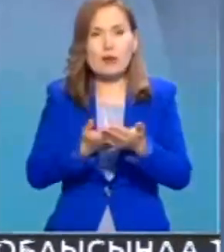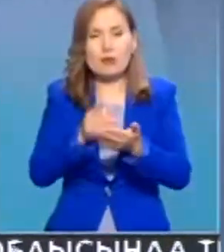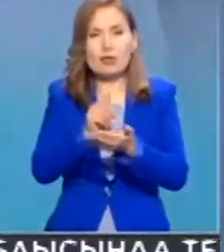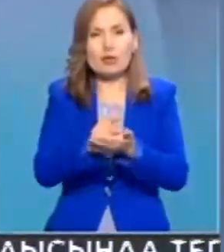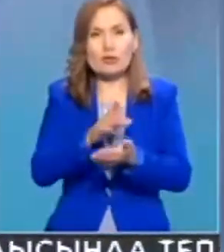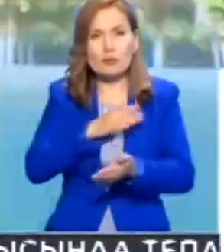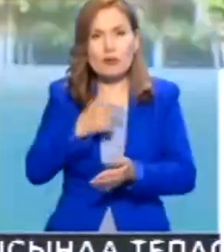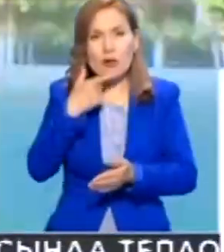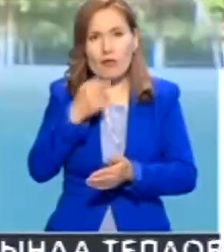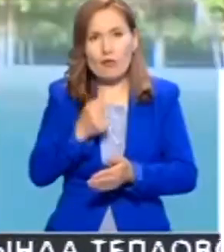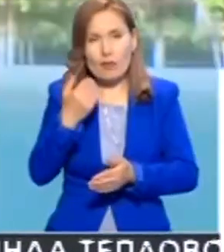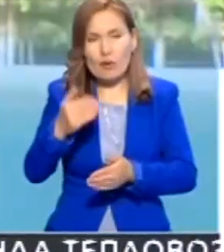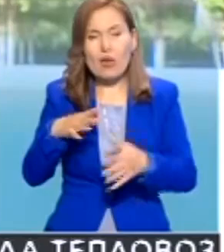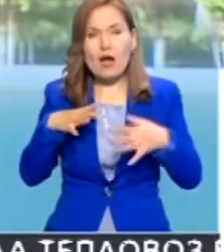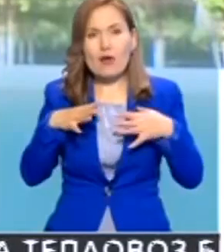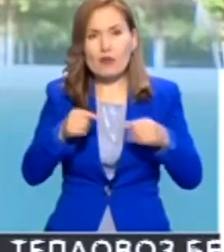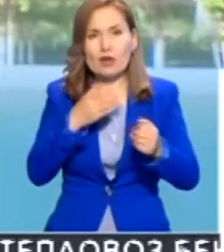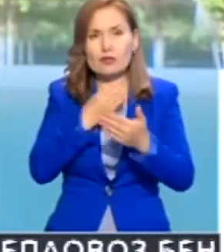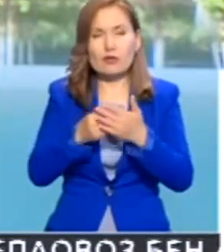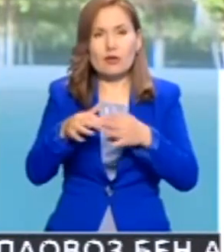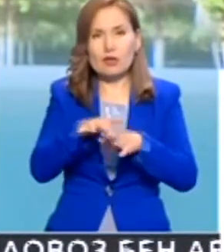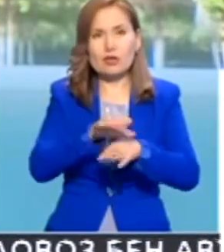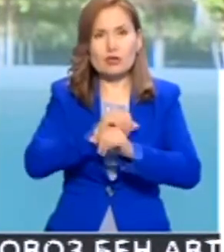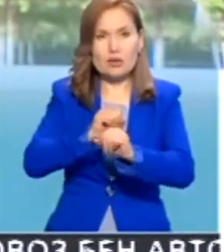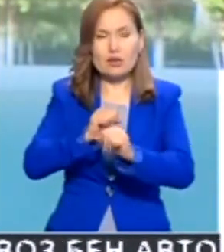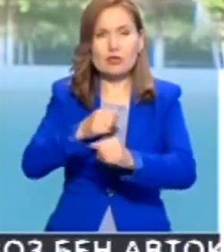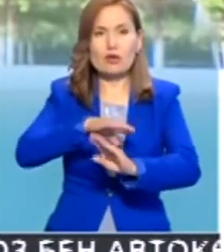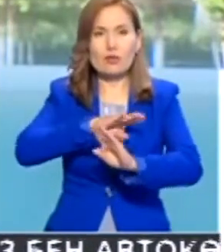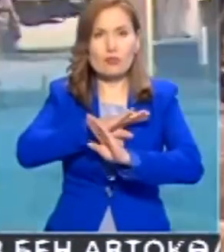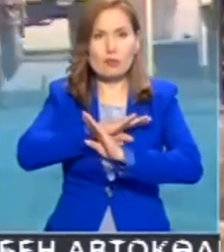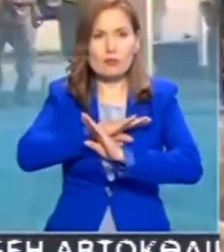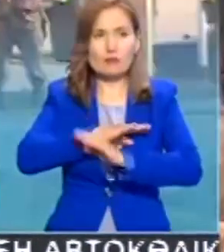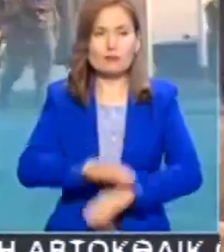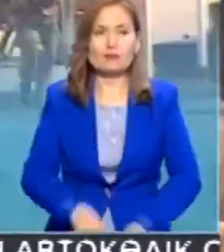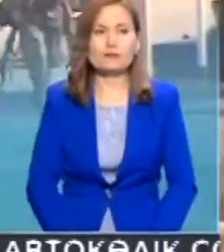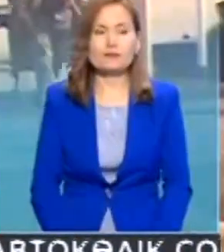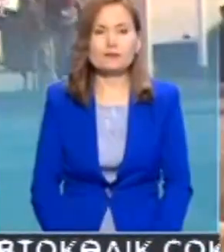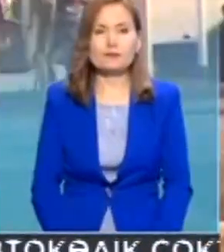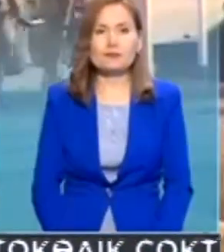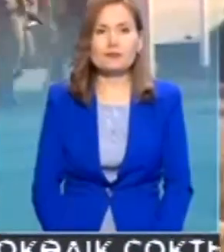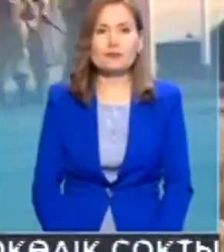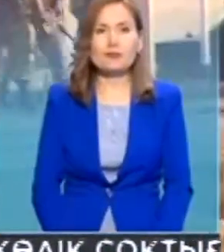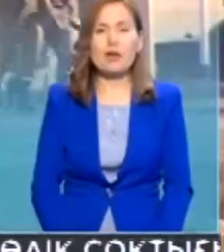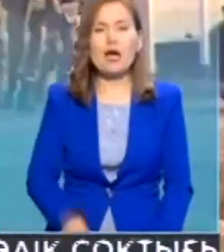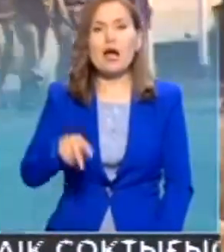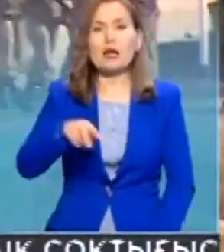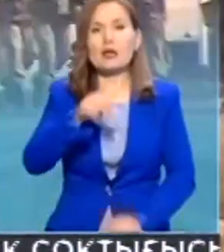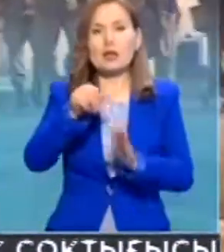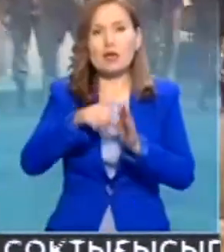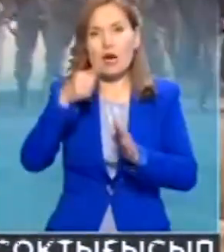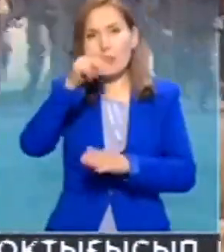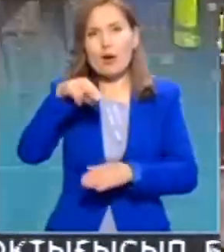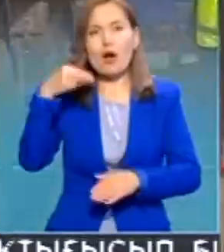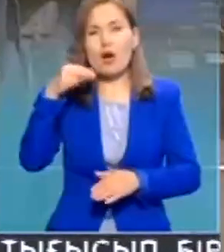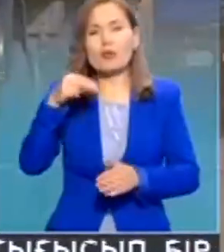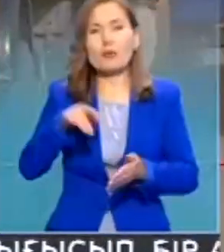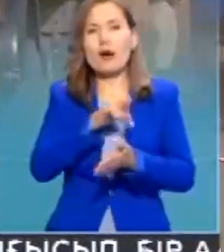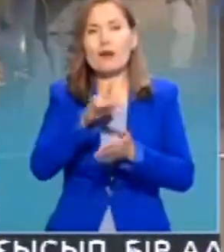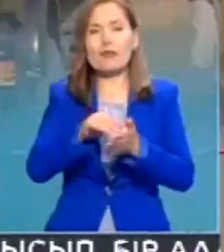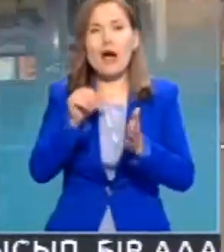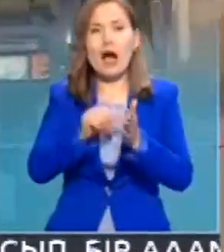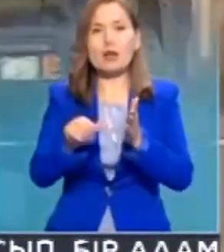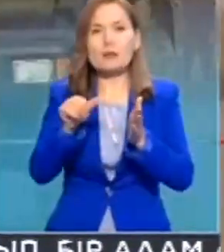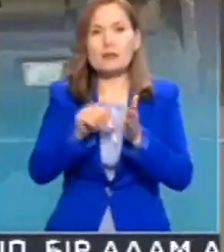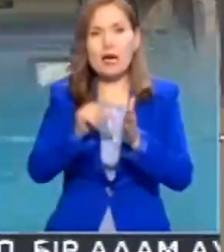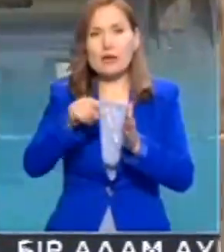шәлде болса да көңілге демеу дейміз ғой. Ол сондай бір шара болды. Eski сала кетейік, 2016 жылы Ақтөбедегі